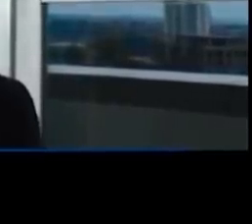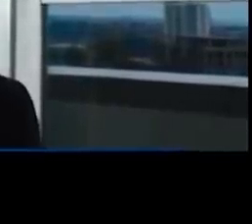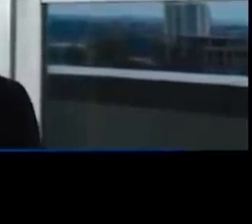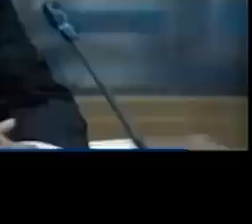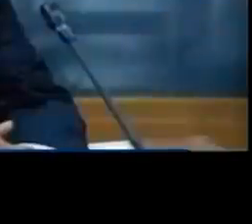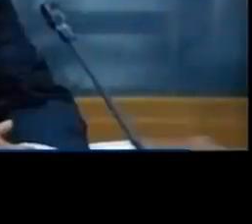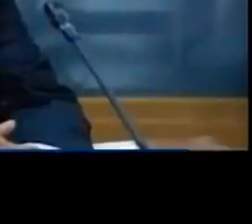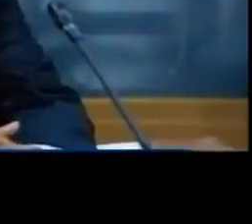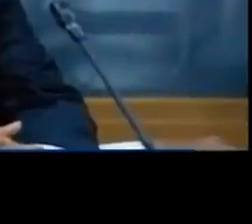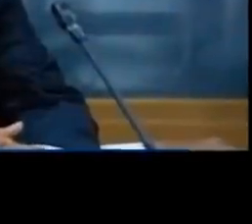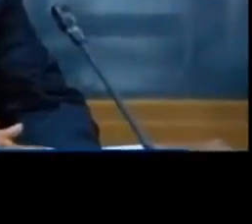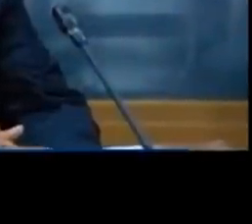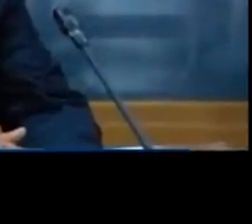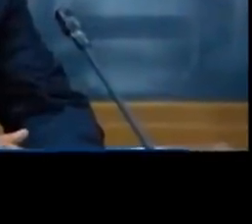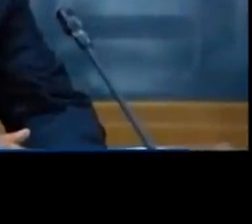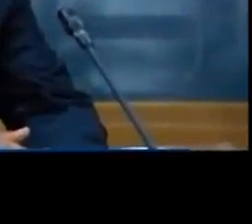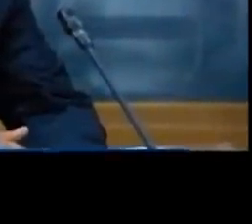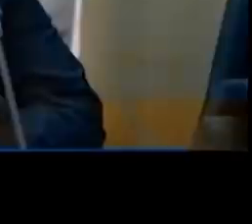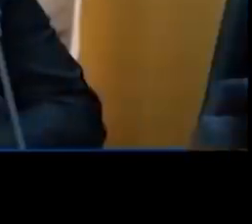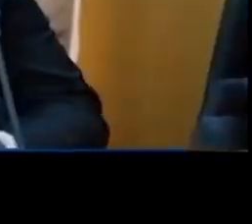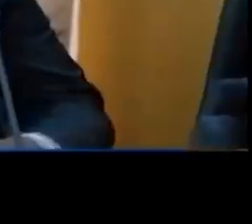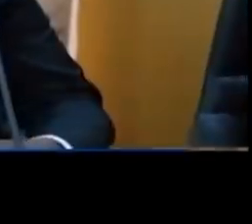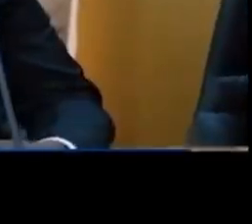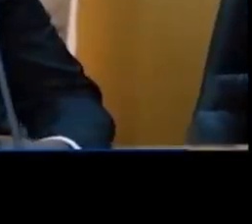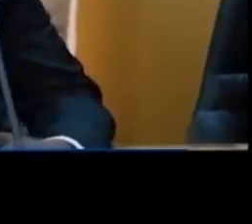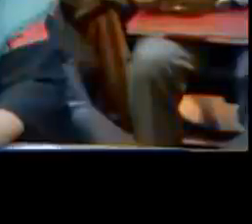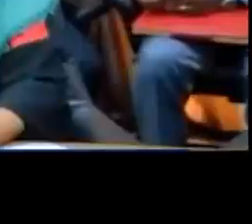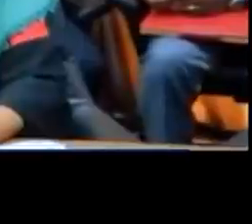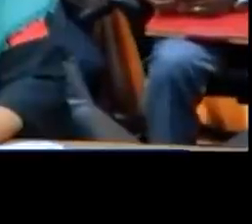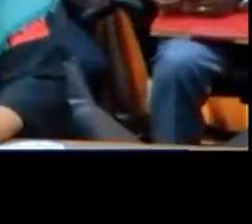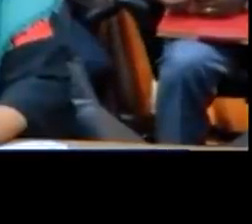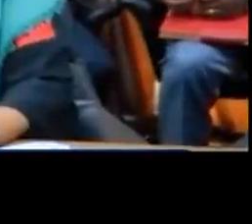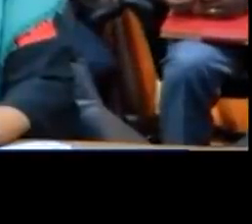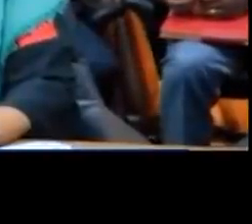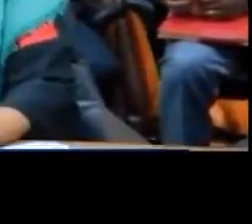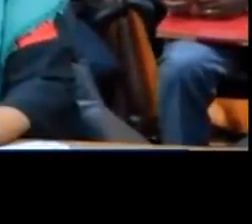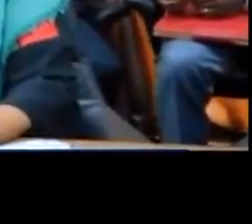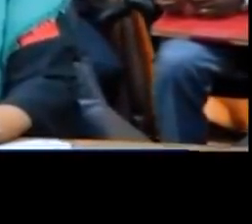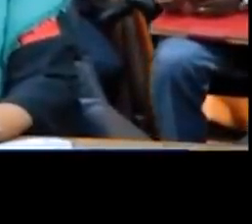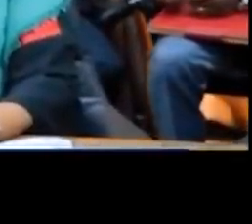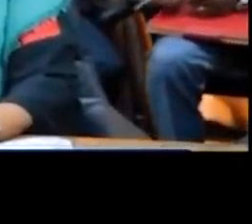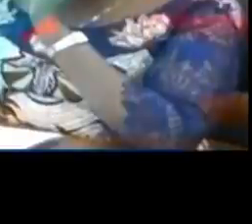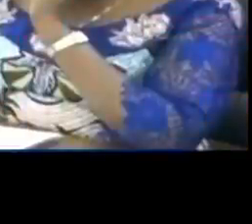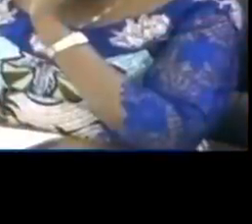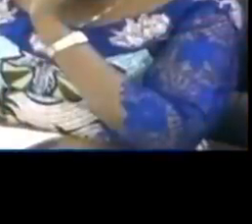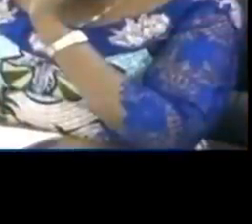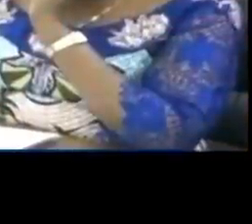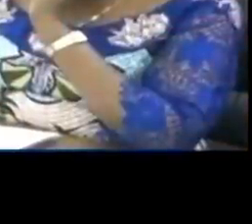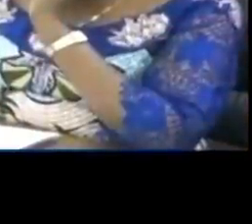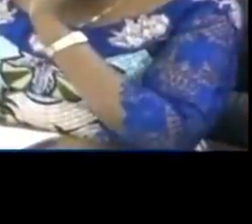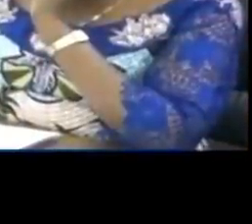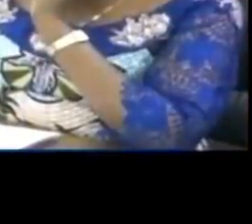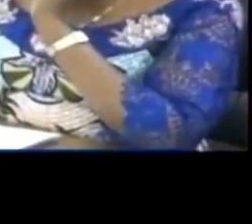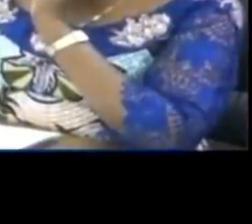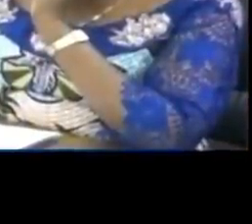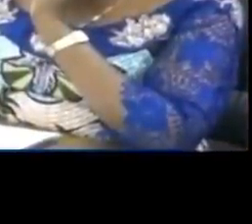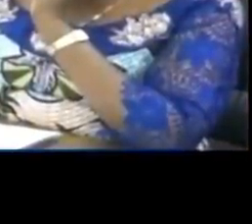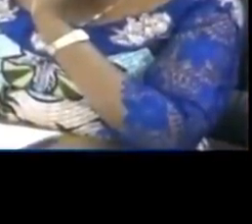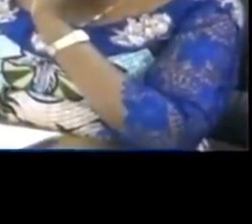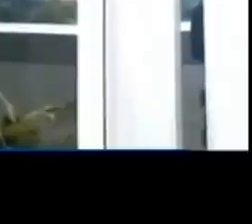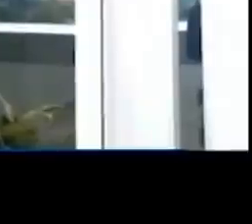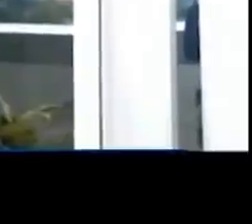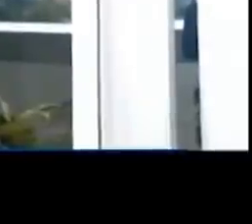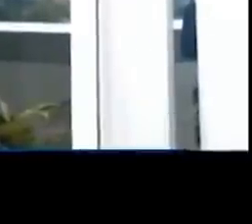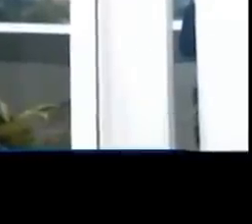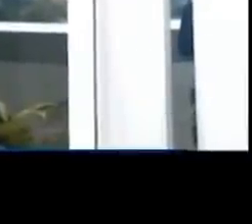gouvernement de la République. Pour sa part, la députée nationale Jeannette Cavira a plaidé pour l'évaluation régulière de l'état des sièges. Nous